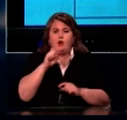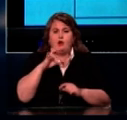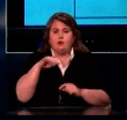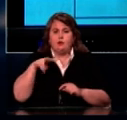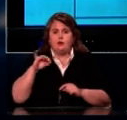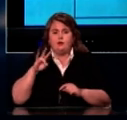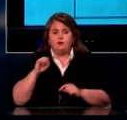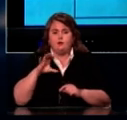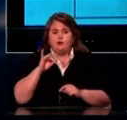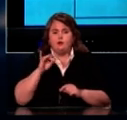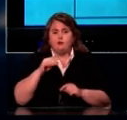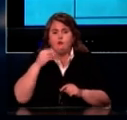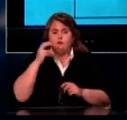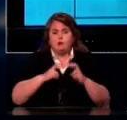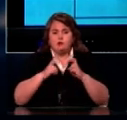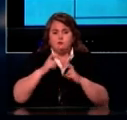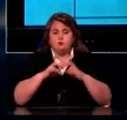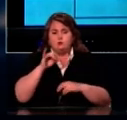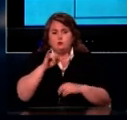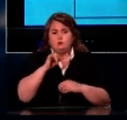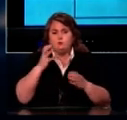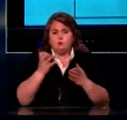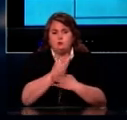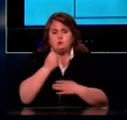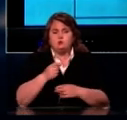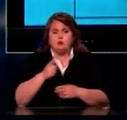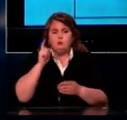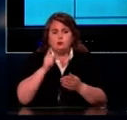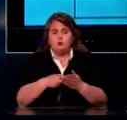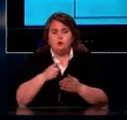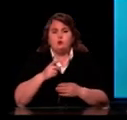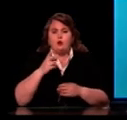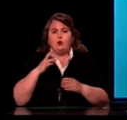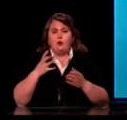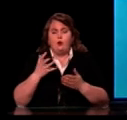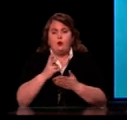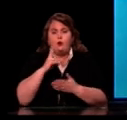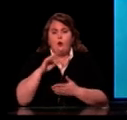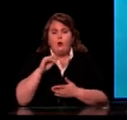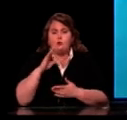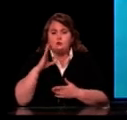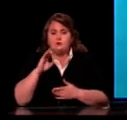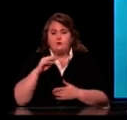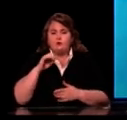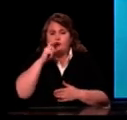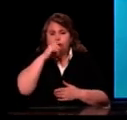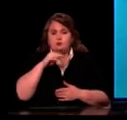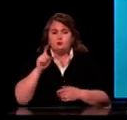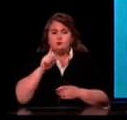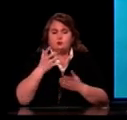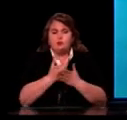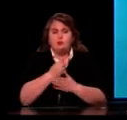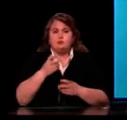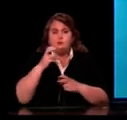и сказано, что в производстве у вас получено определенное количество кислоты. Для того, чтобы найти